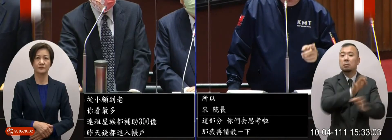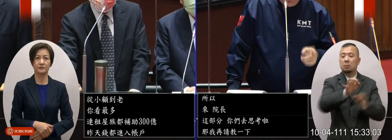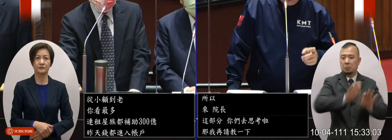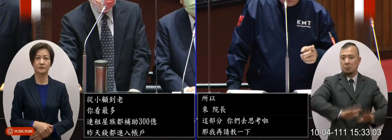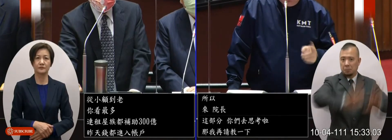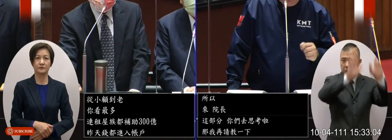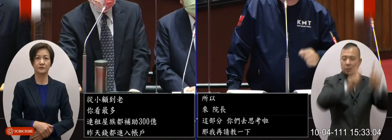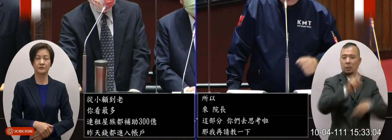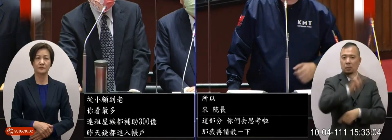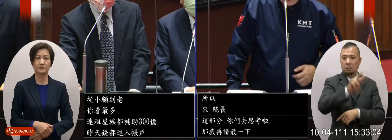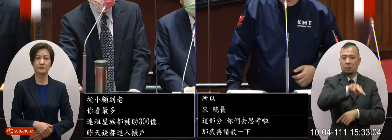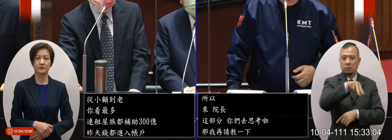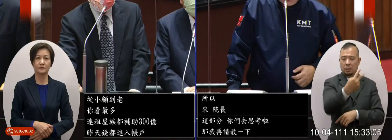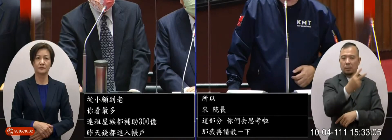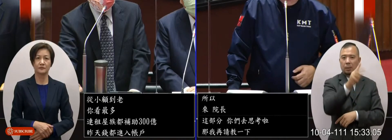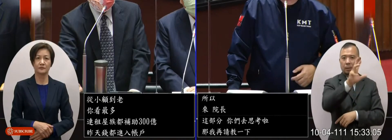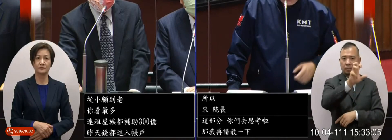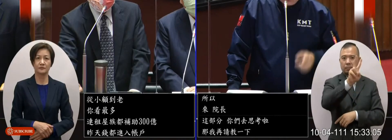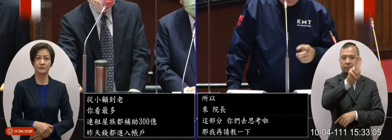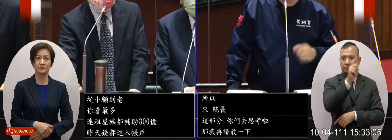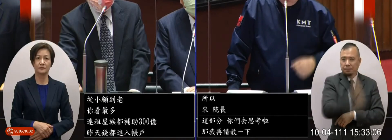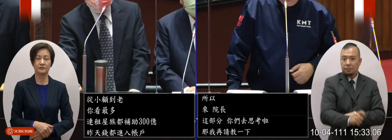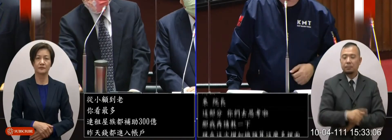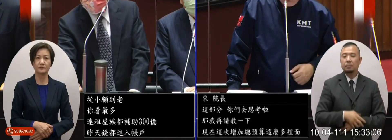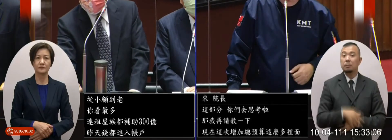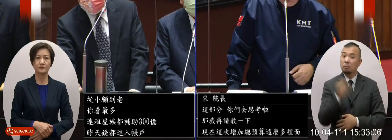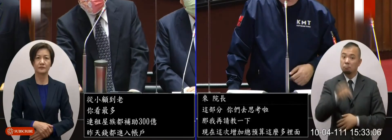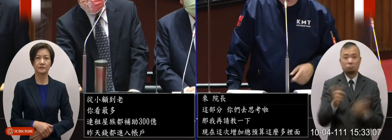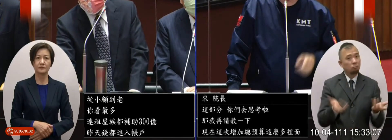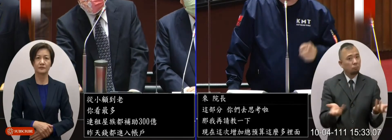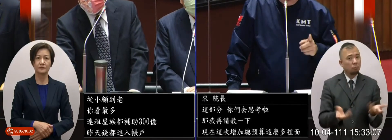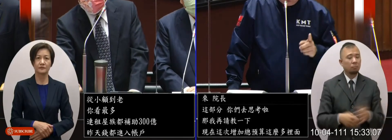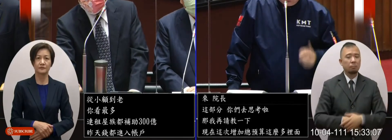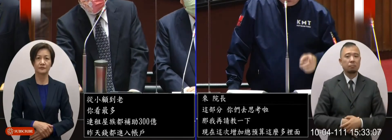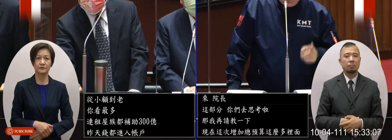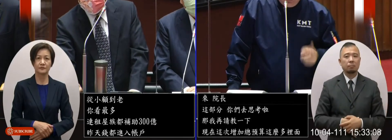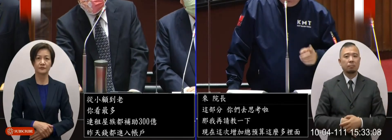出是2282亿、啊、那在这个部分里面，